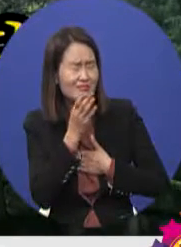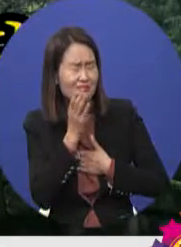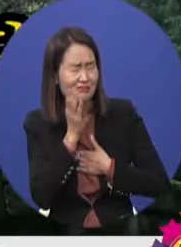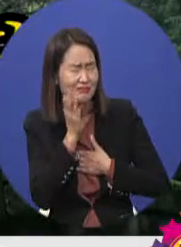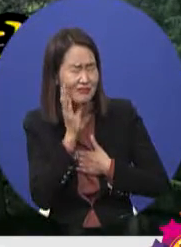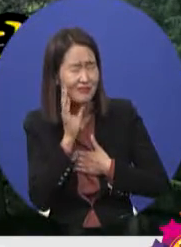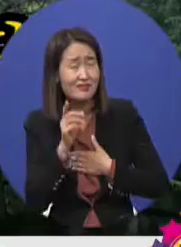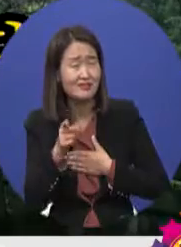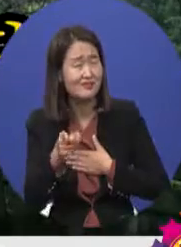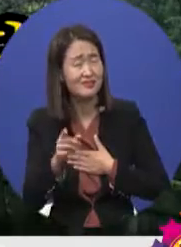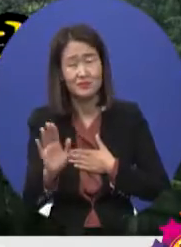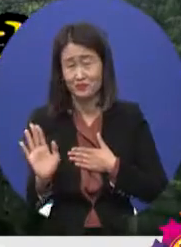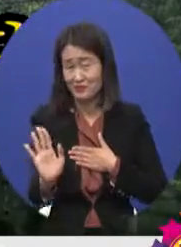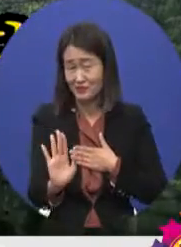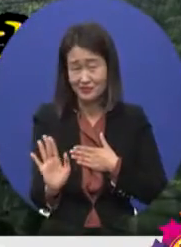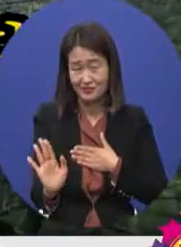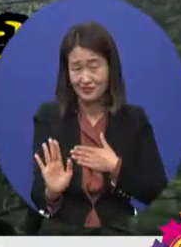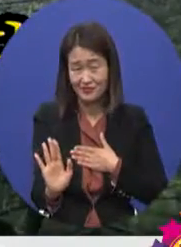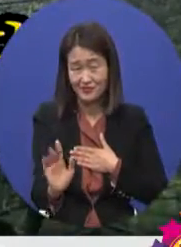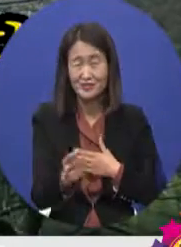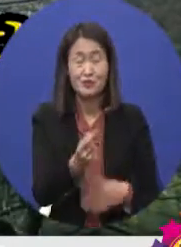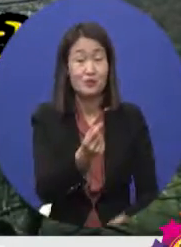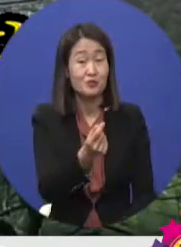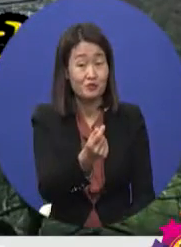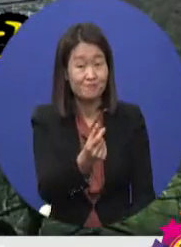늙어가는 것이 아니라